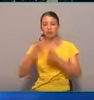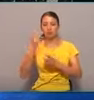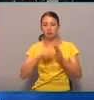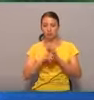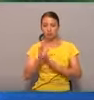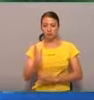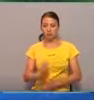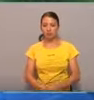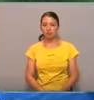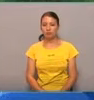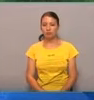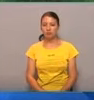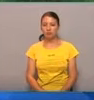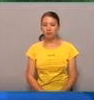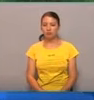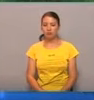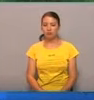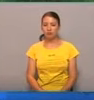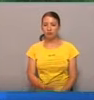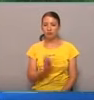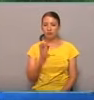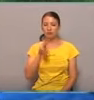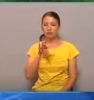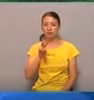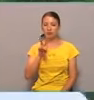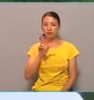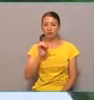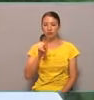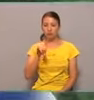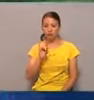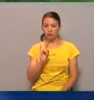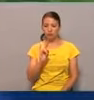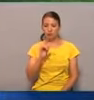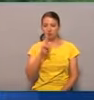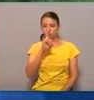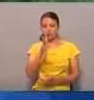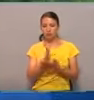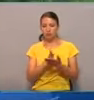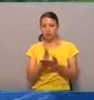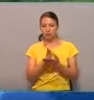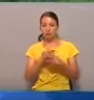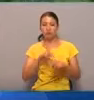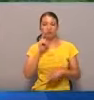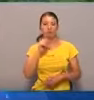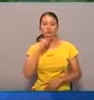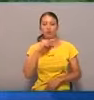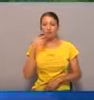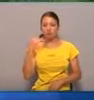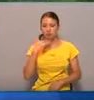отыр. Ерлан Қуанышұлы осы үш жарым жыл атқарған қызметінде жастарға ерекше көңіл бөлді. Оның ішінде атап